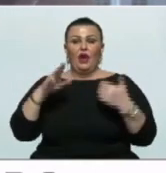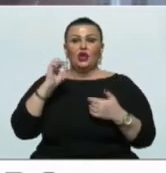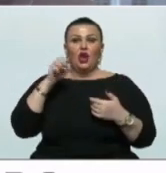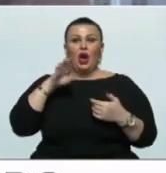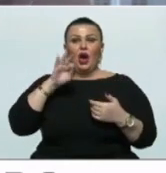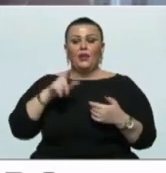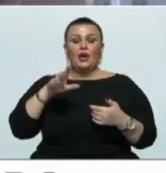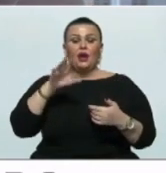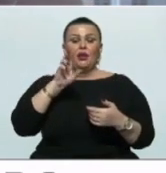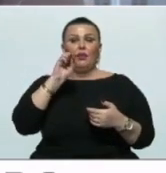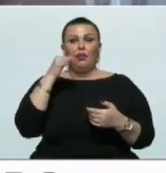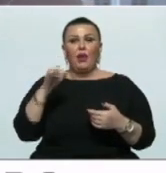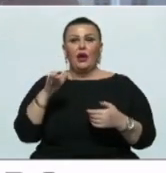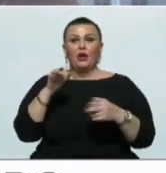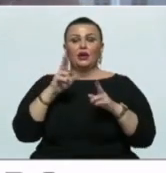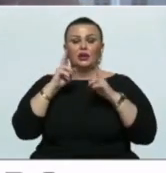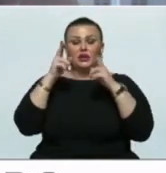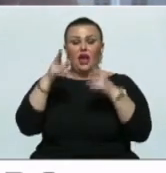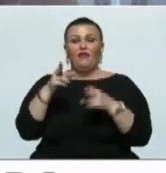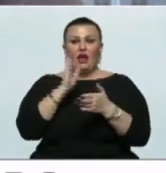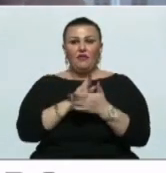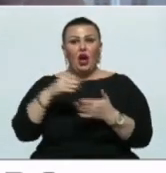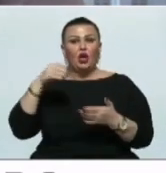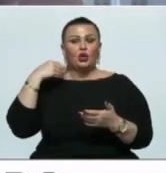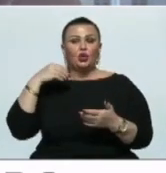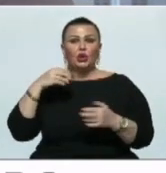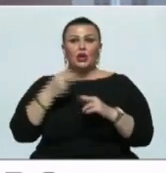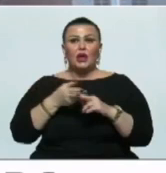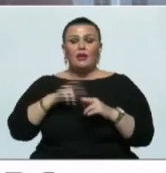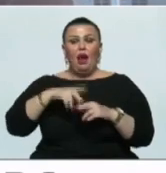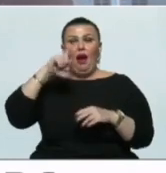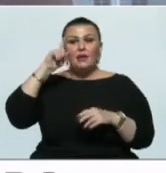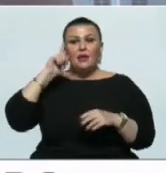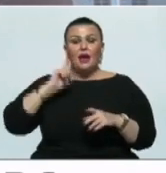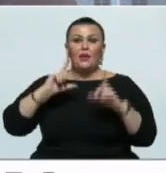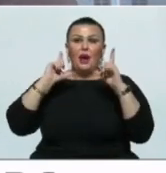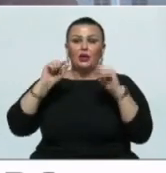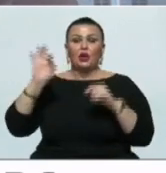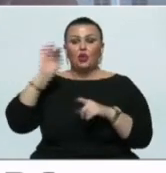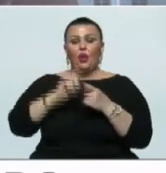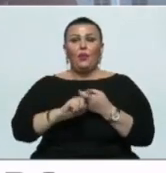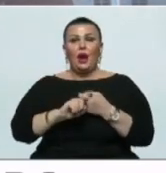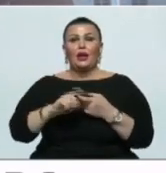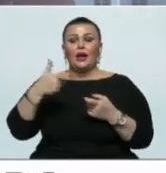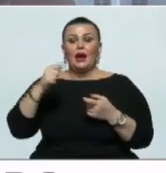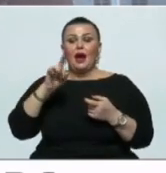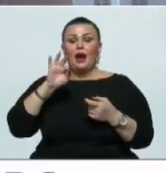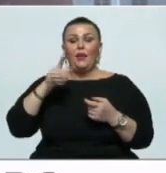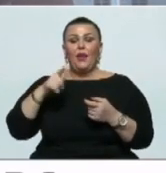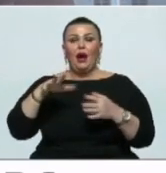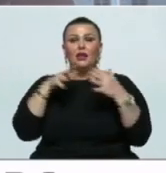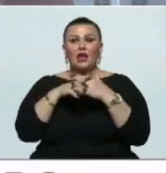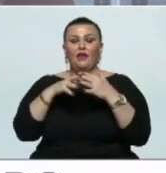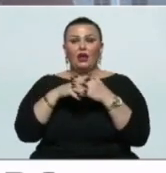bir sefer var mı gündemde Türkiye'den heyetin Azerbaycan'a gitmesiyle bağlı? Çünkü Qarabağ Savaşı'nda